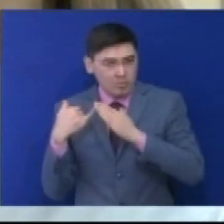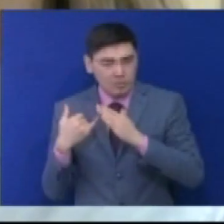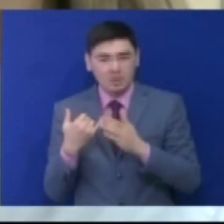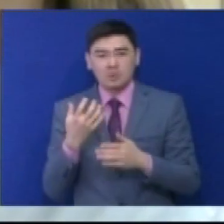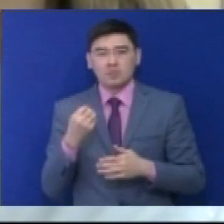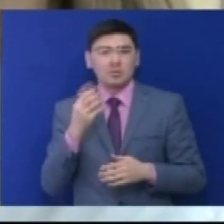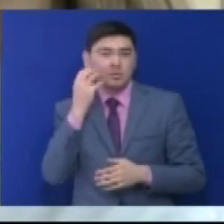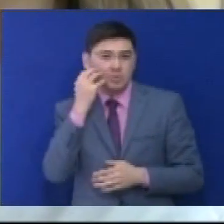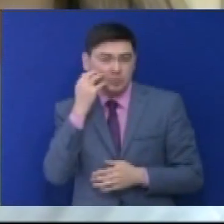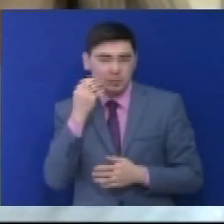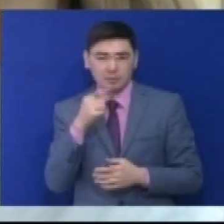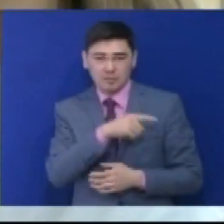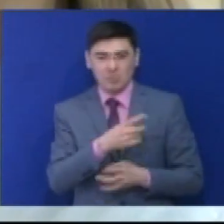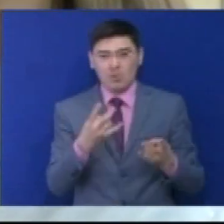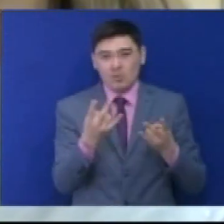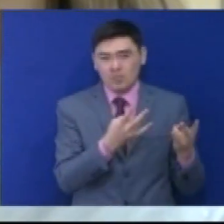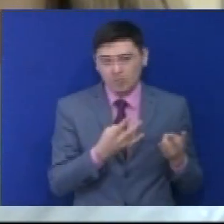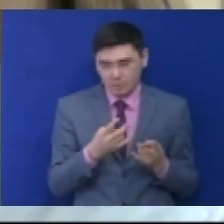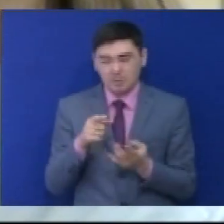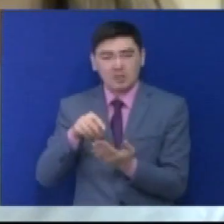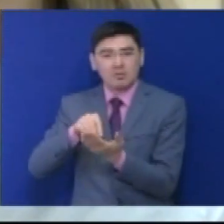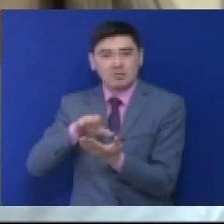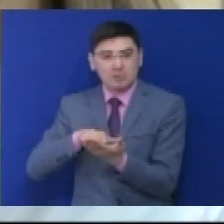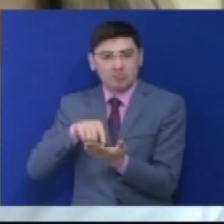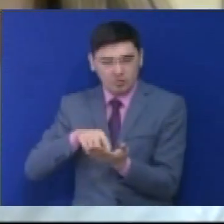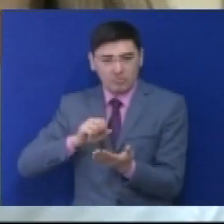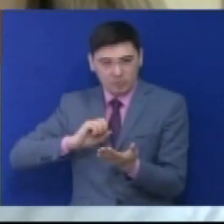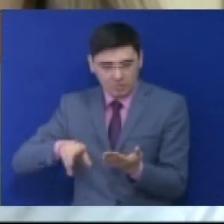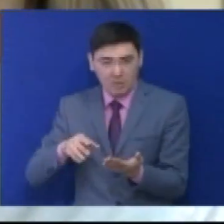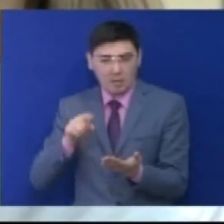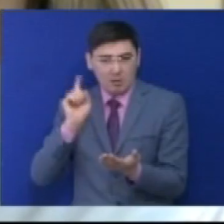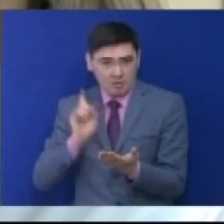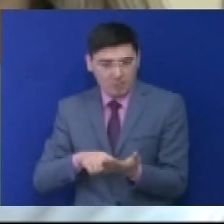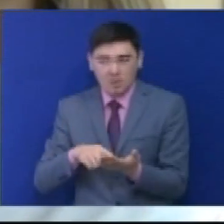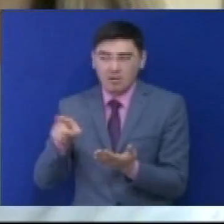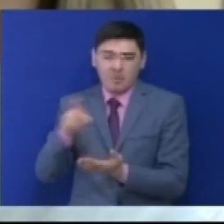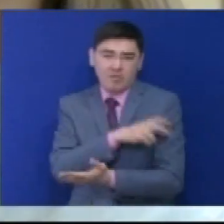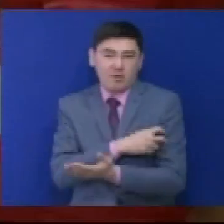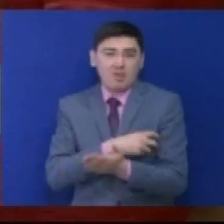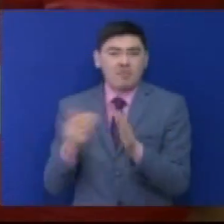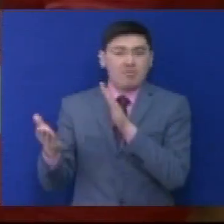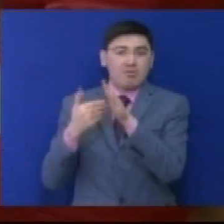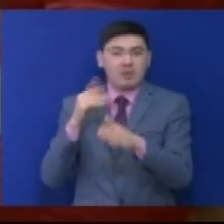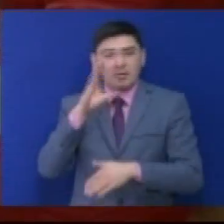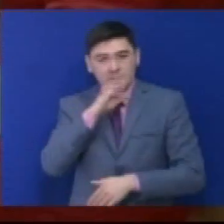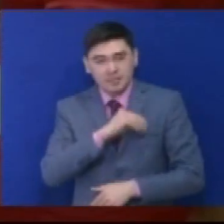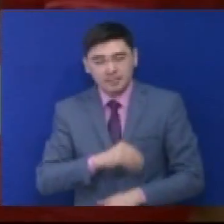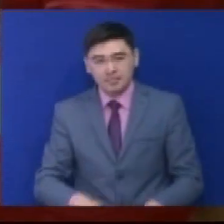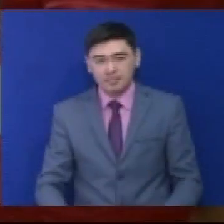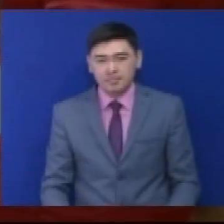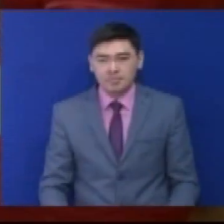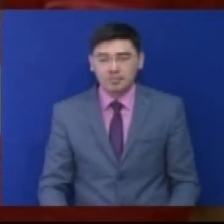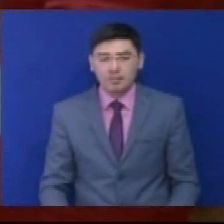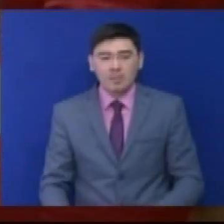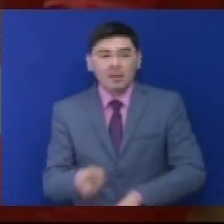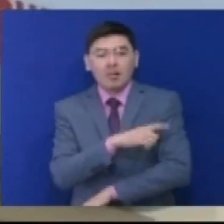үшін қажет, яғни денсаулық жағдайы дұрыс болмаған кезде дабыл нүктесін пайдаланып, дәрігер шақыртуға болады. Денсаулық сақтау саласы